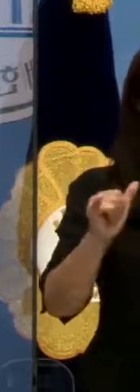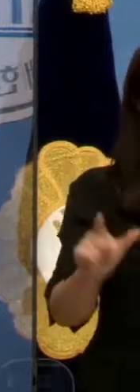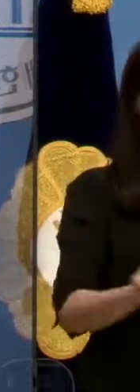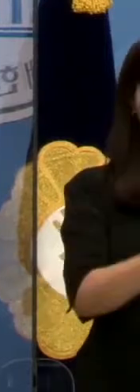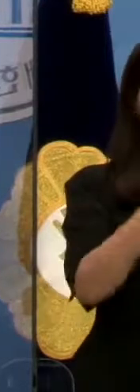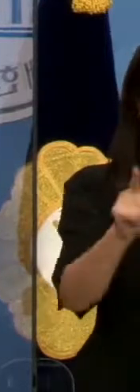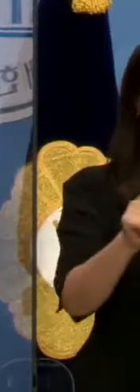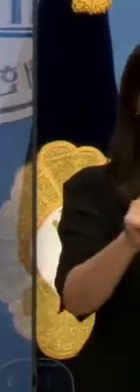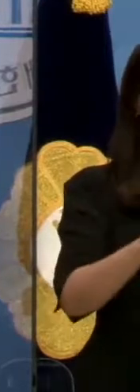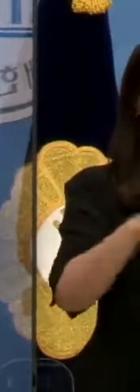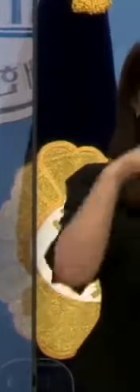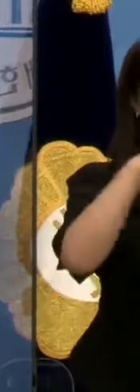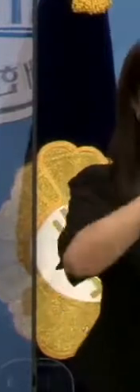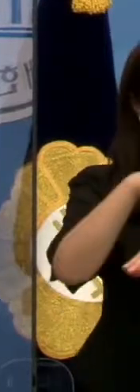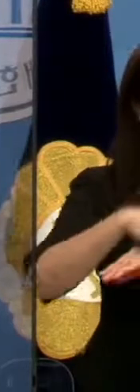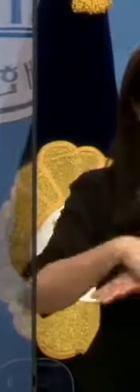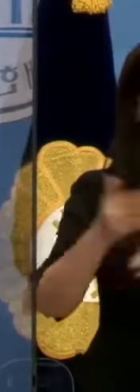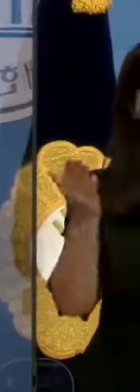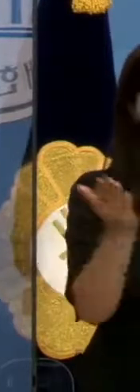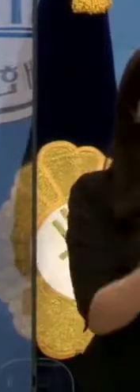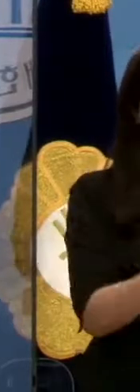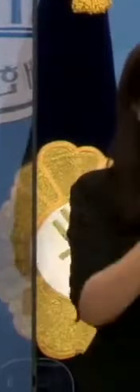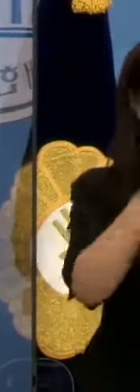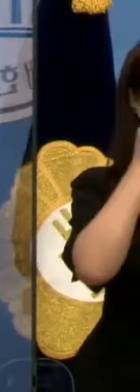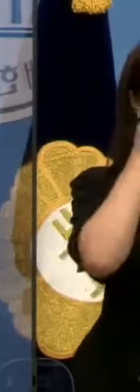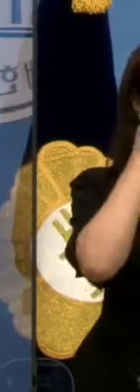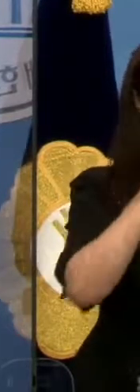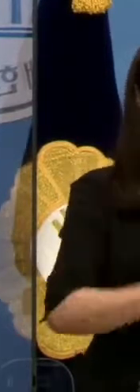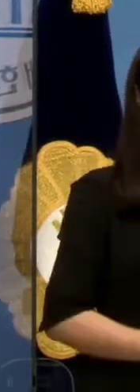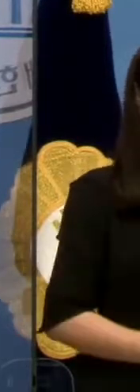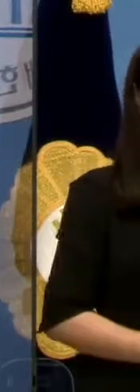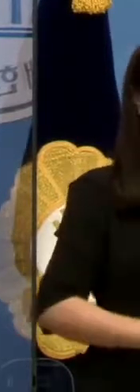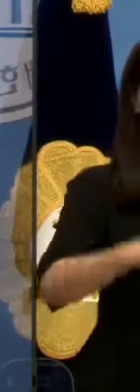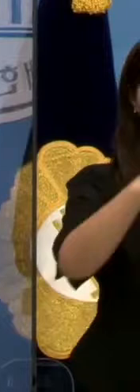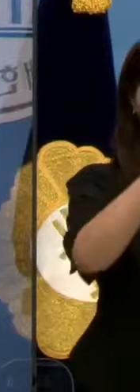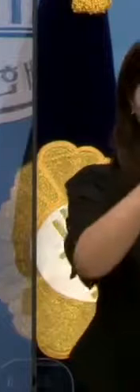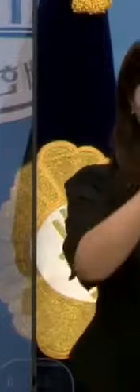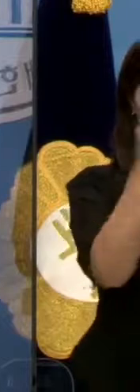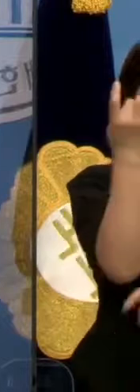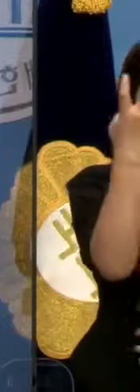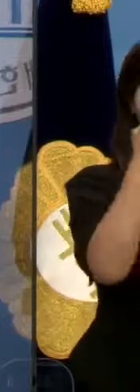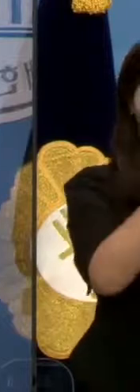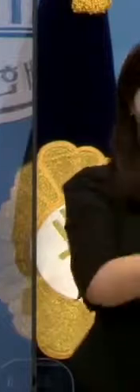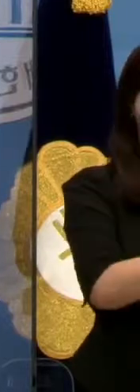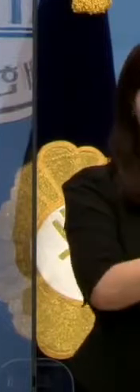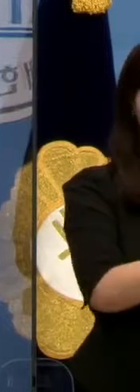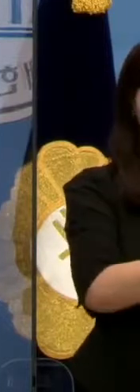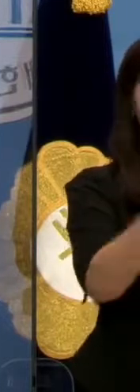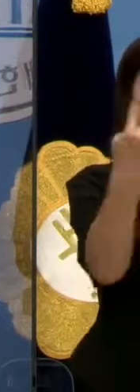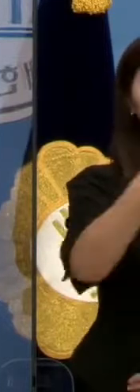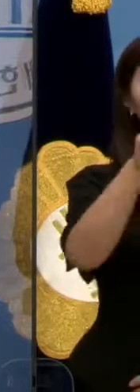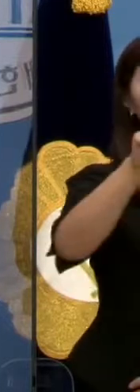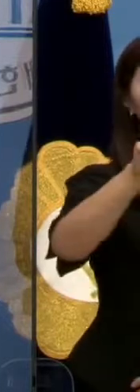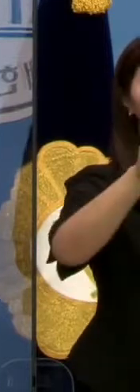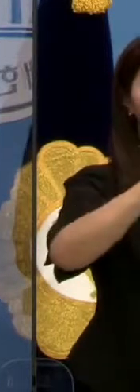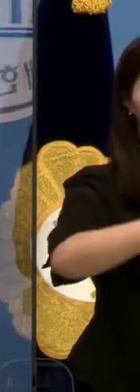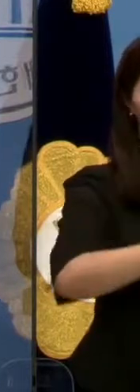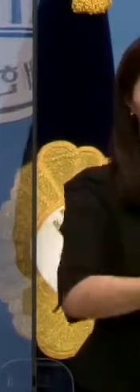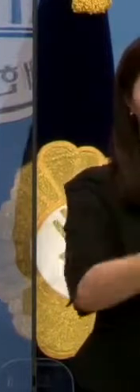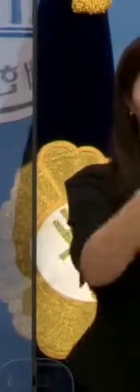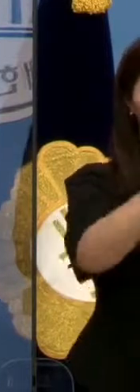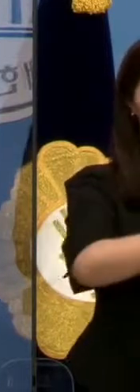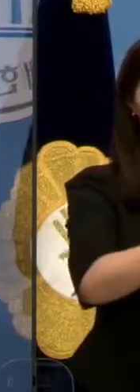욕구와 방식에는 충분히 대응하지 못했습니다. 주거 기본법을 2015년에 제정하고